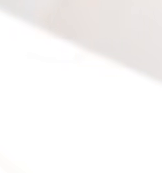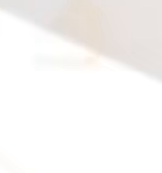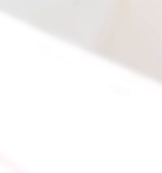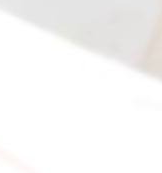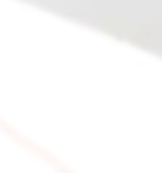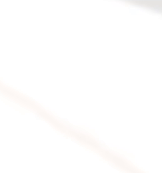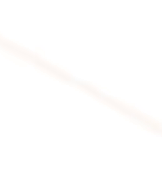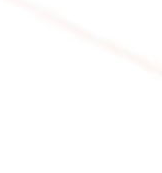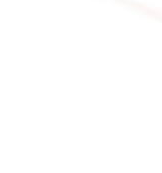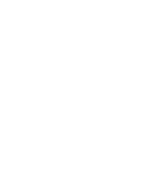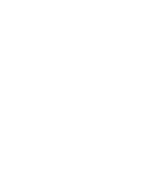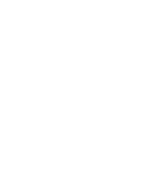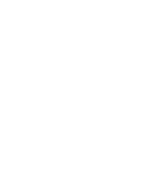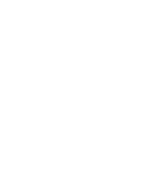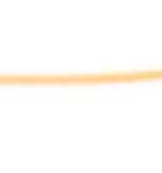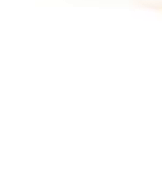abone